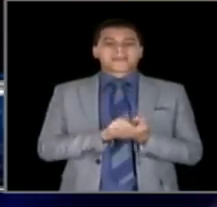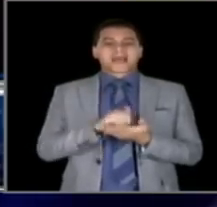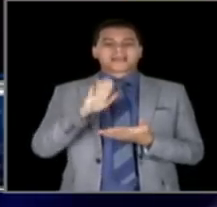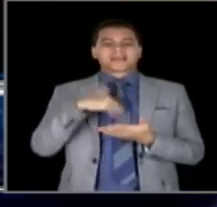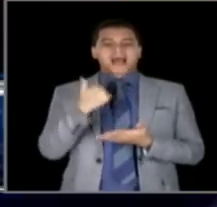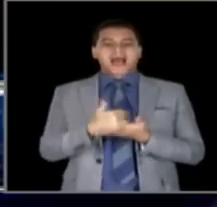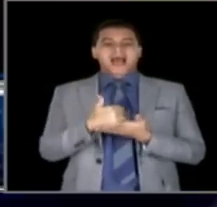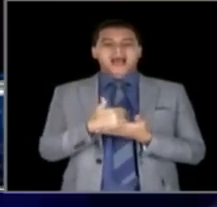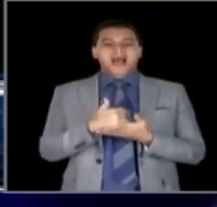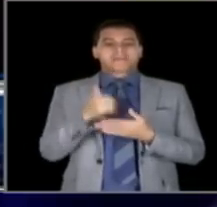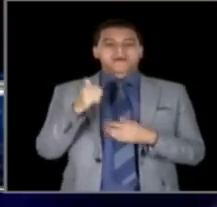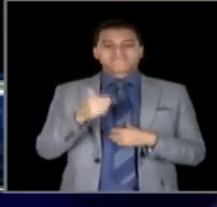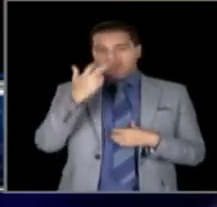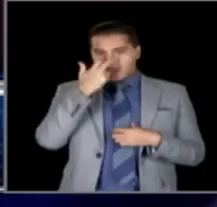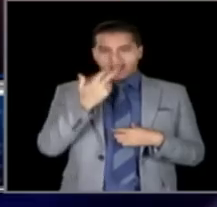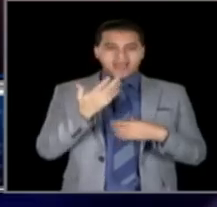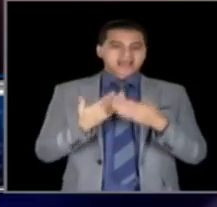العباسي، فمن هو؟